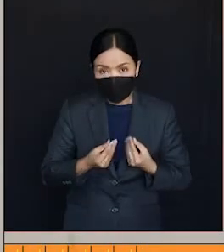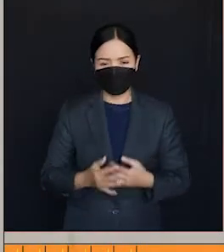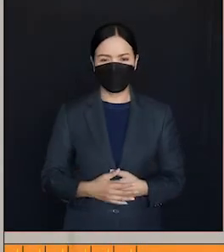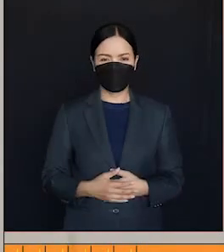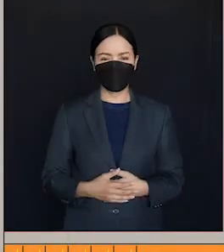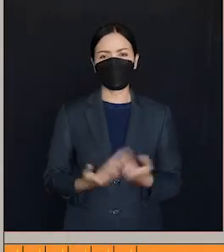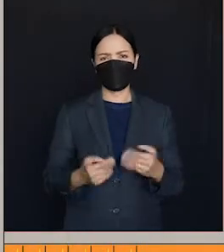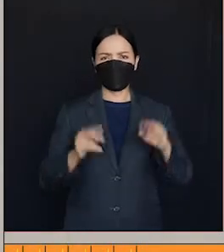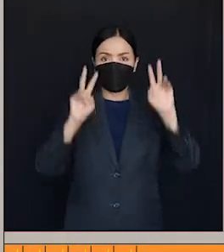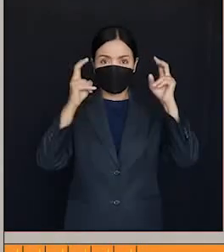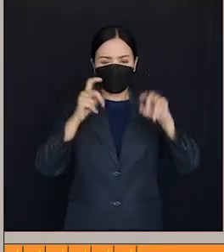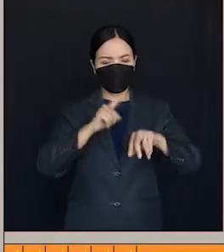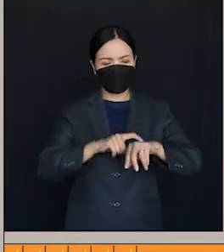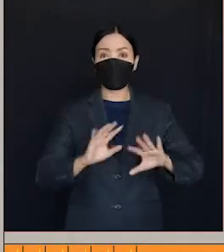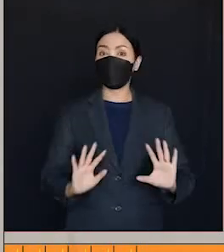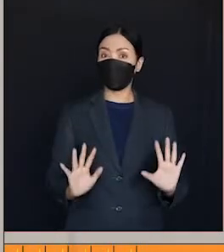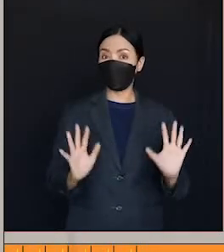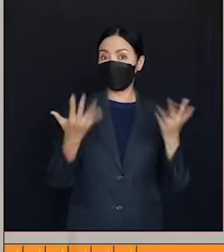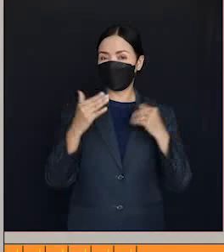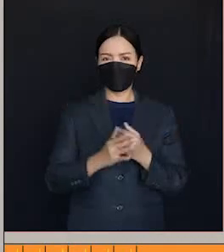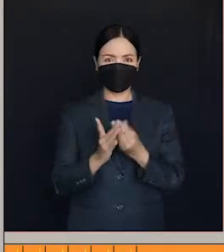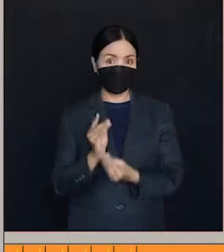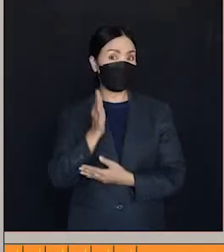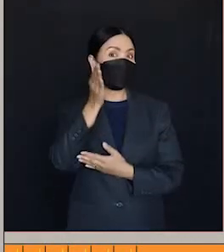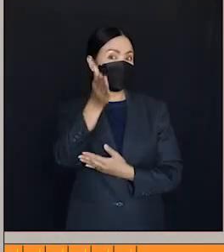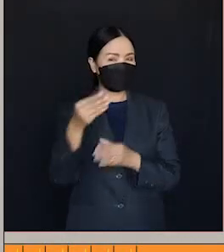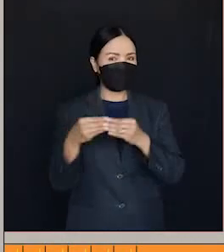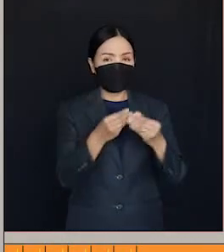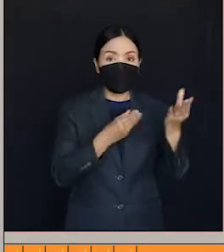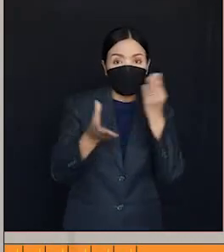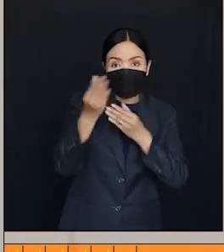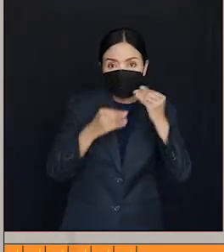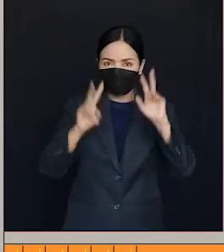นี้รายการของเราหมดเวลาลงแล้วสัปดาห์หน้าเราจะพาไปเรียน